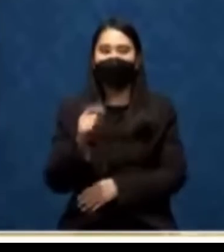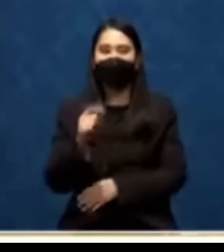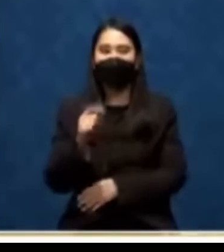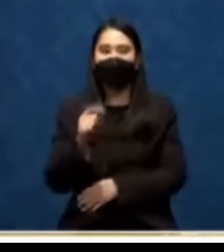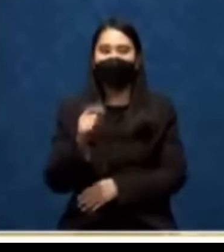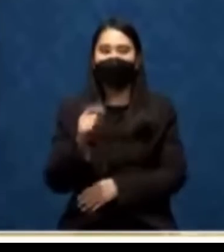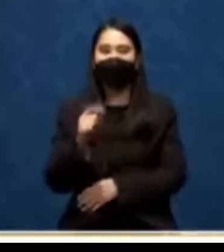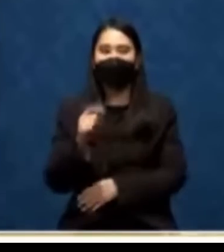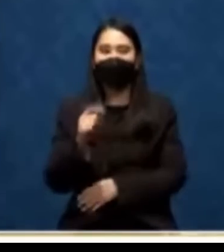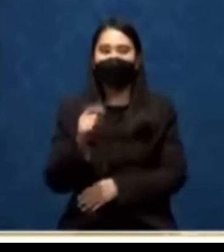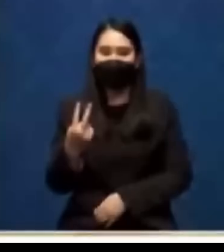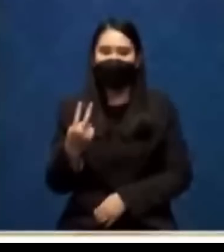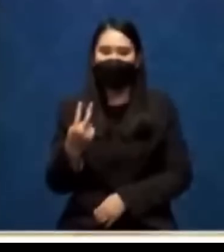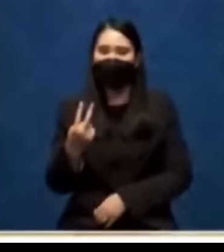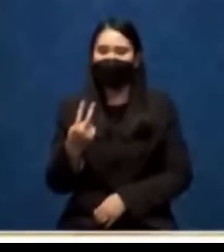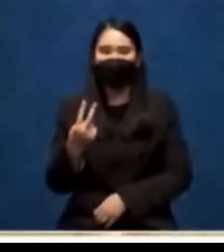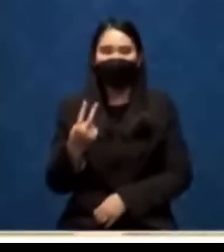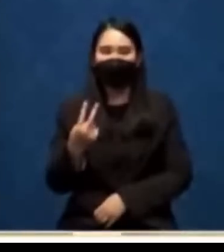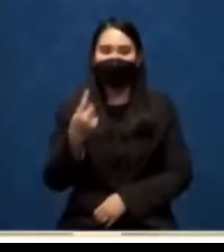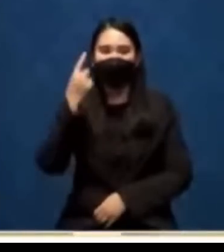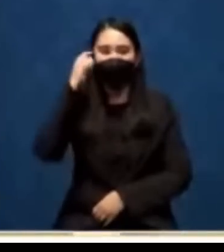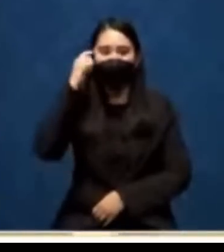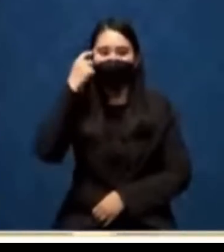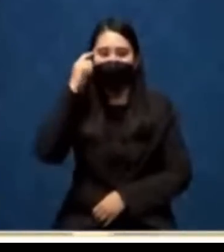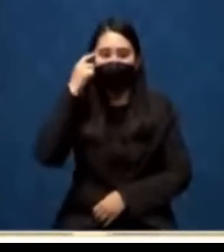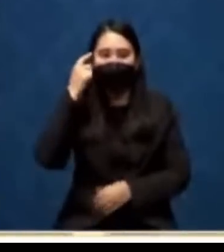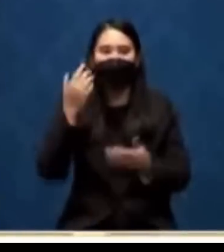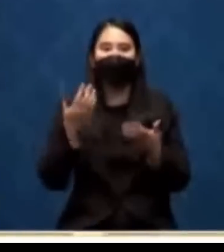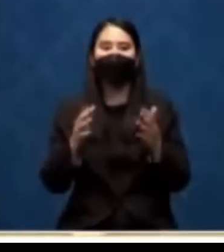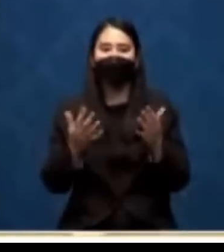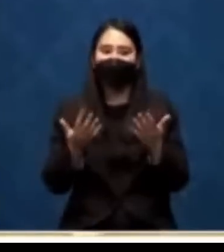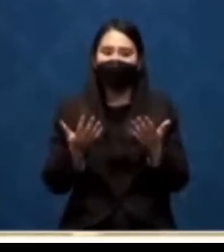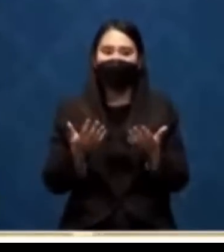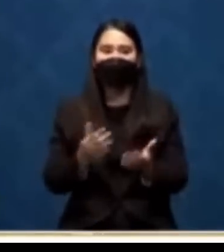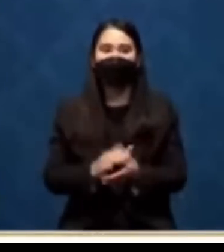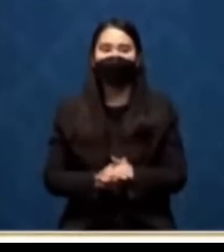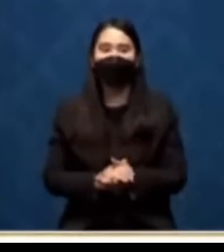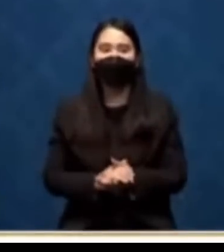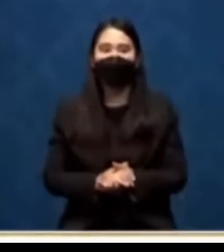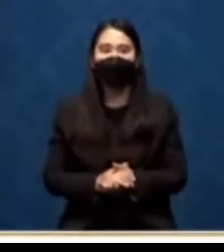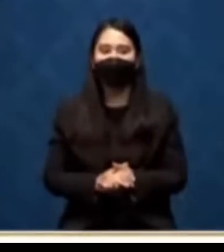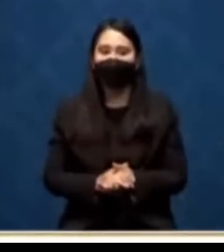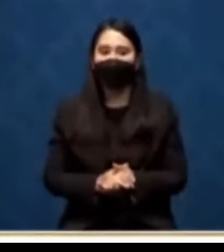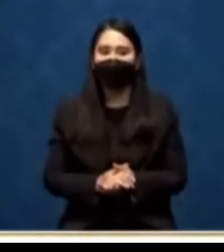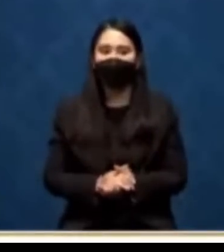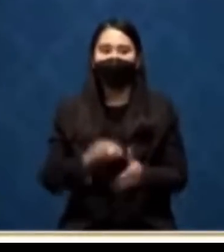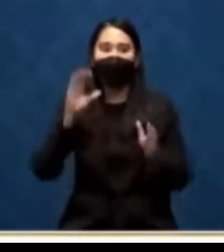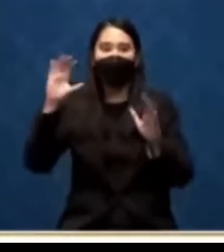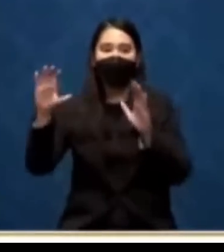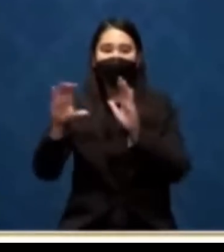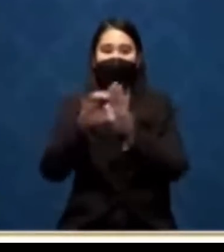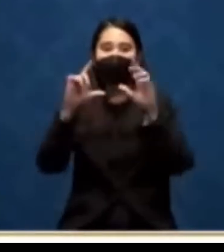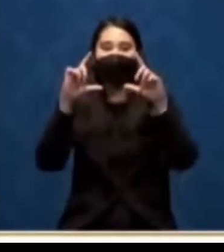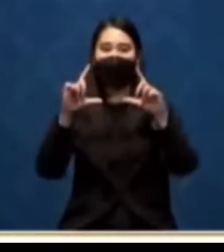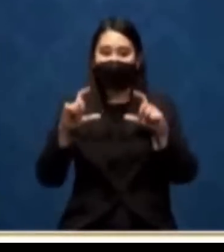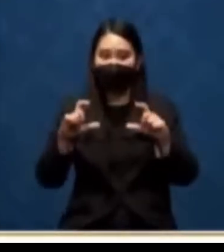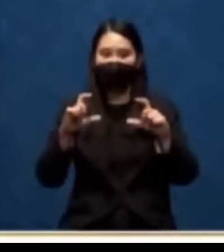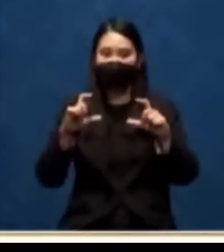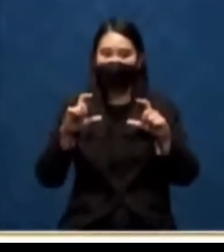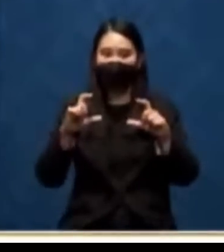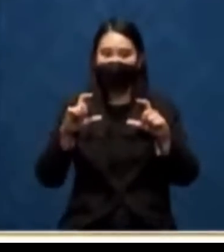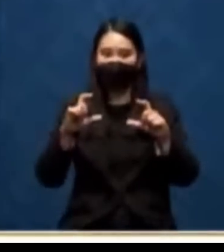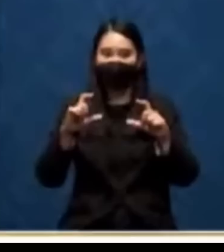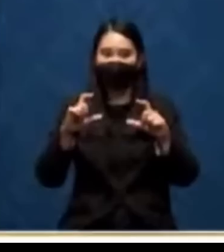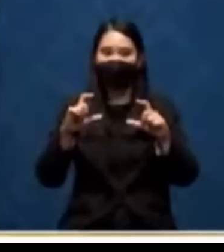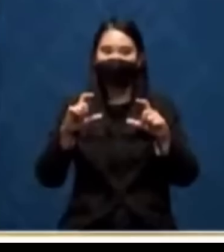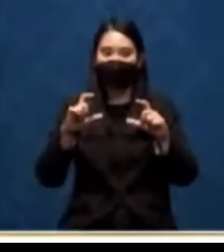ท่านไม่ทรงมีส่วนรับรู้หรือมีพระราชประสงค์ให้พระบรมฉายาลักษณ์ของพระองค์ถูกนำ